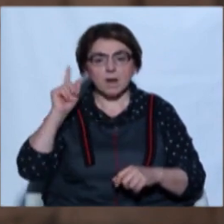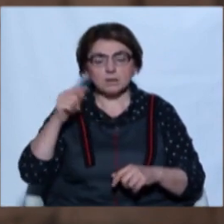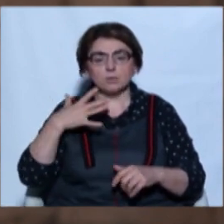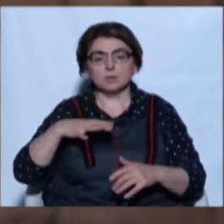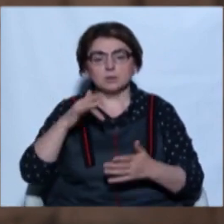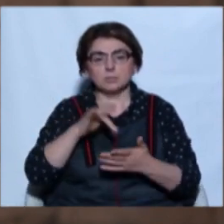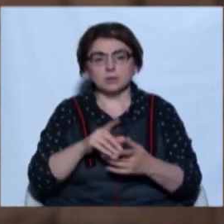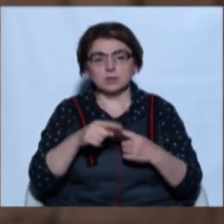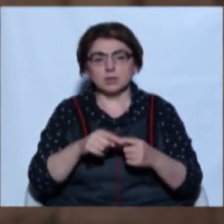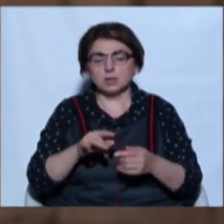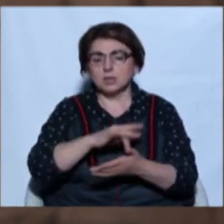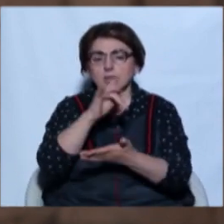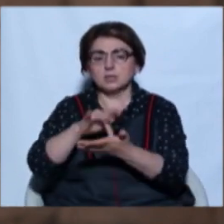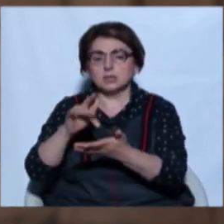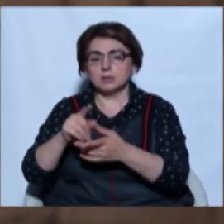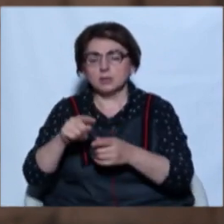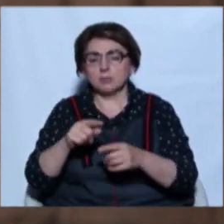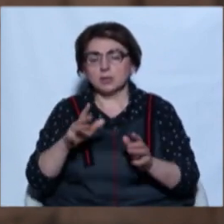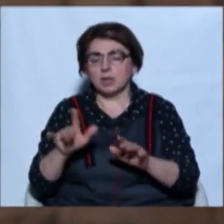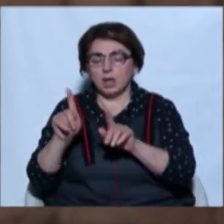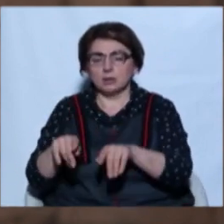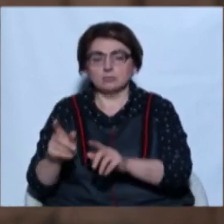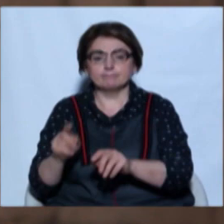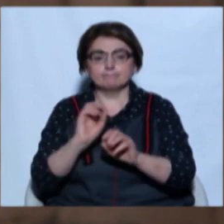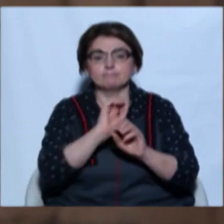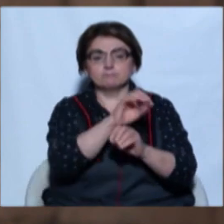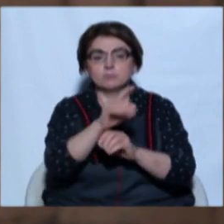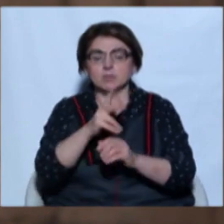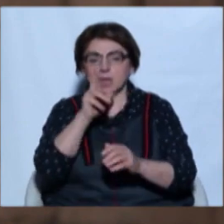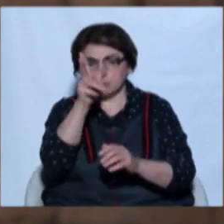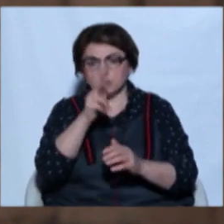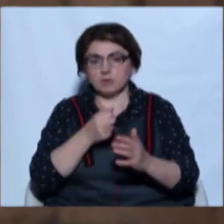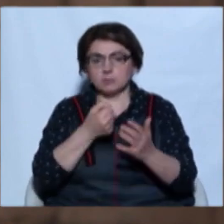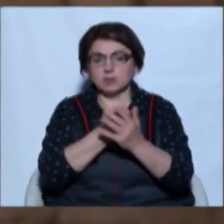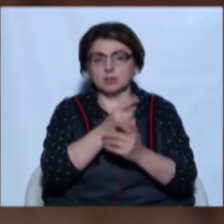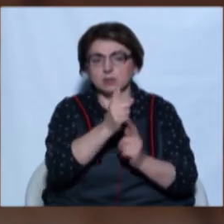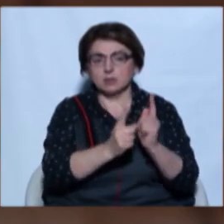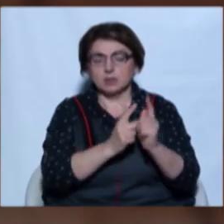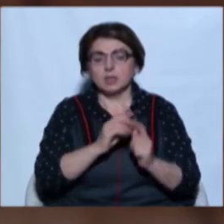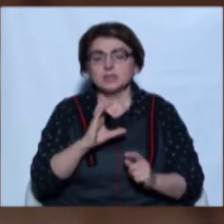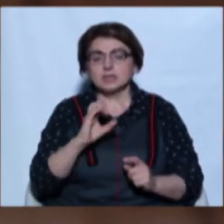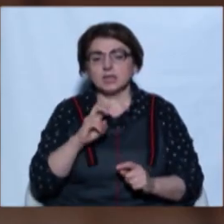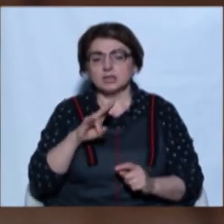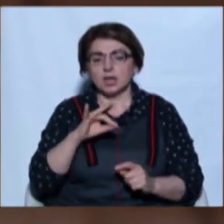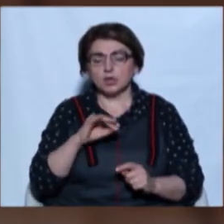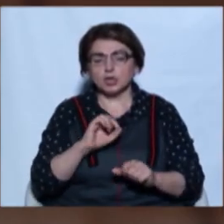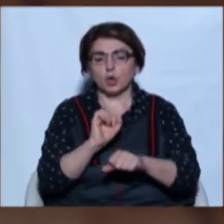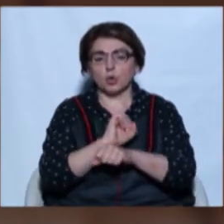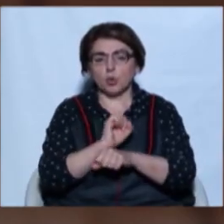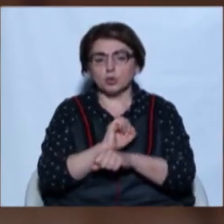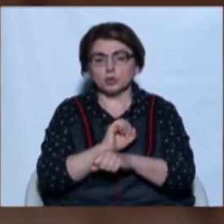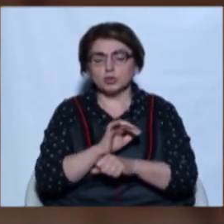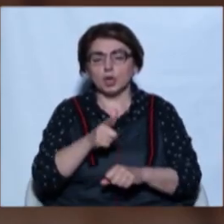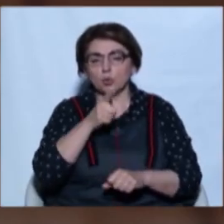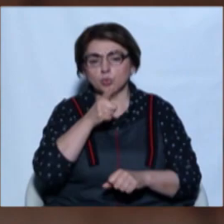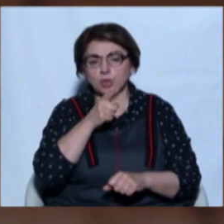მარნეული, თბილისი, ასევე ცენტრები, სადაც მათი განთავსება ხდება სამთვემდე ვადით, ეს არის სიღნაღში,